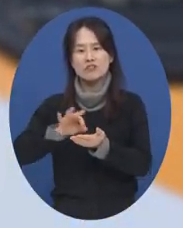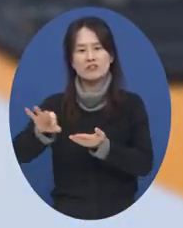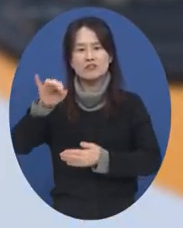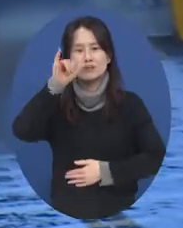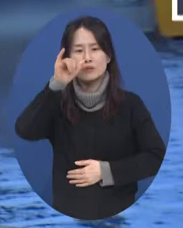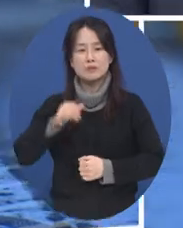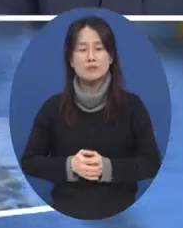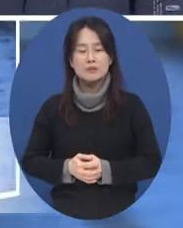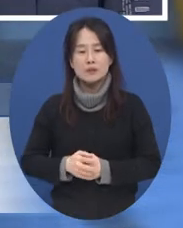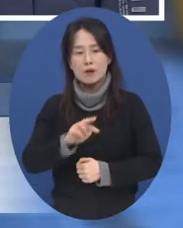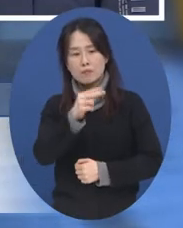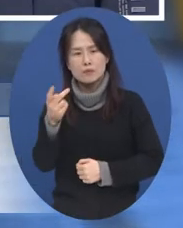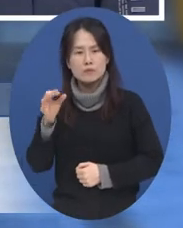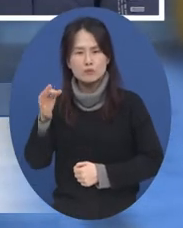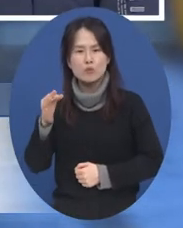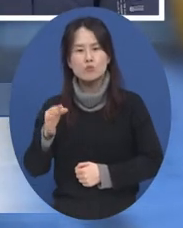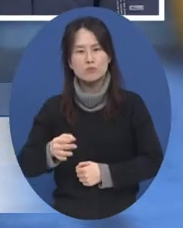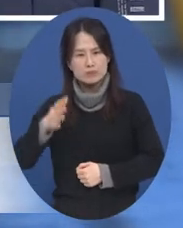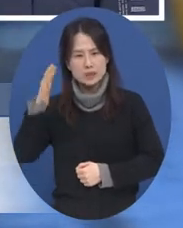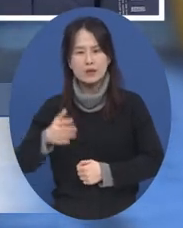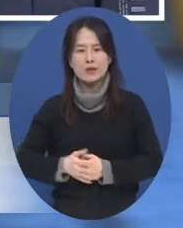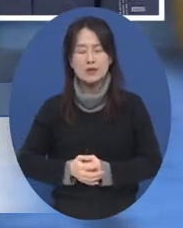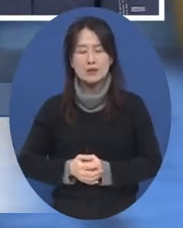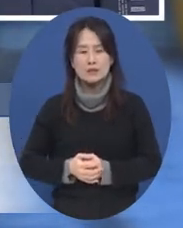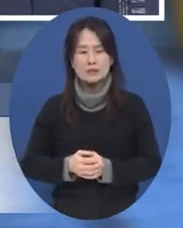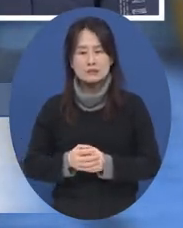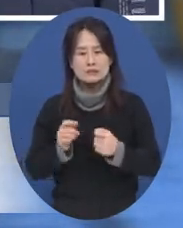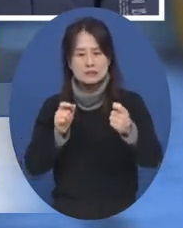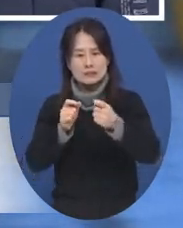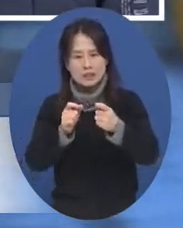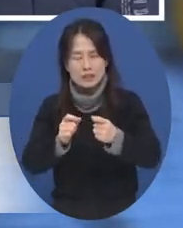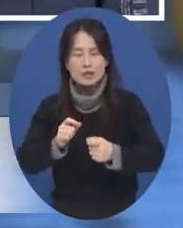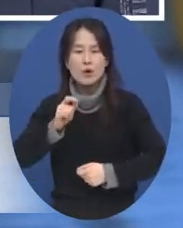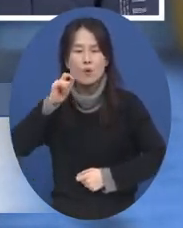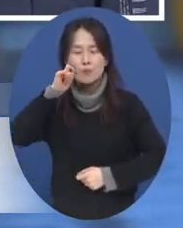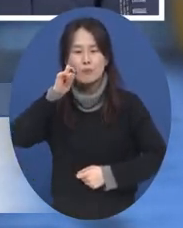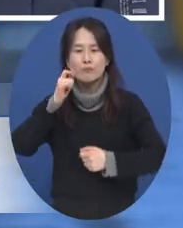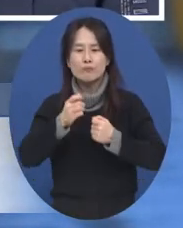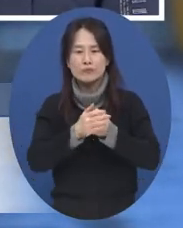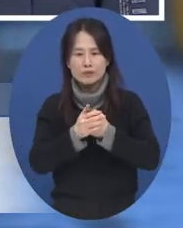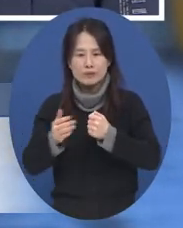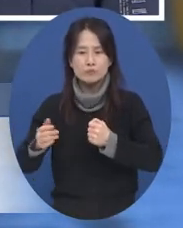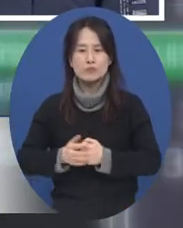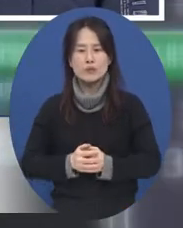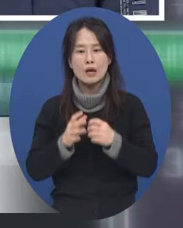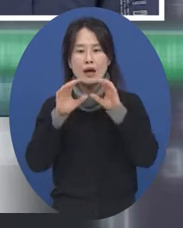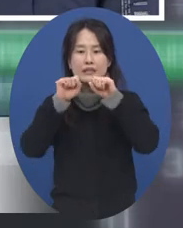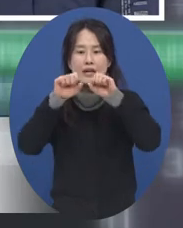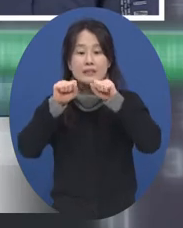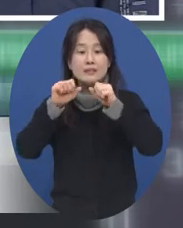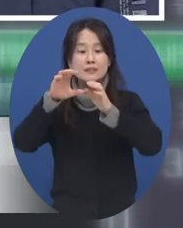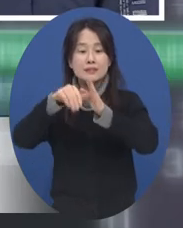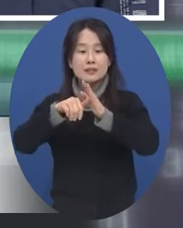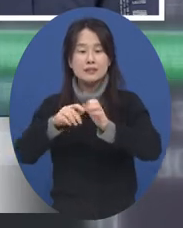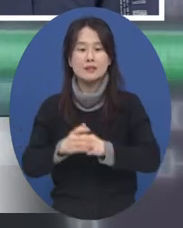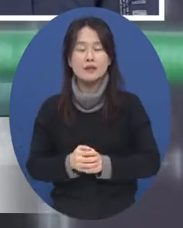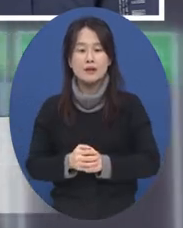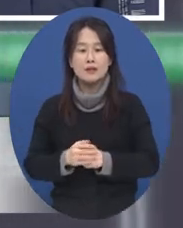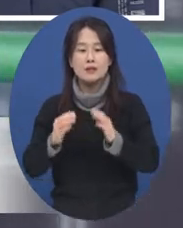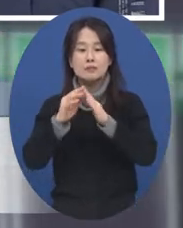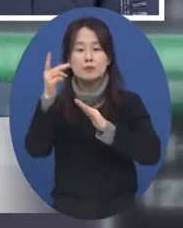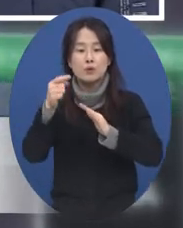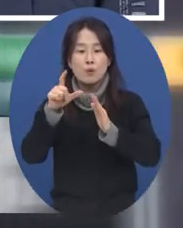넘습니다. 환승 비용 같은 것도 많이 들고 접근이 어렵기 때문에 야근하거나 이러면